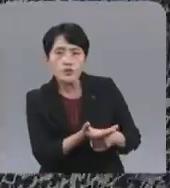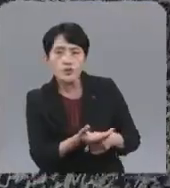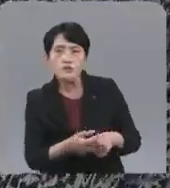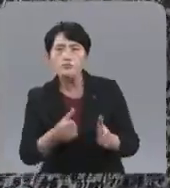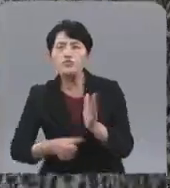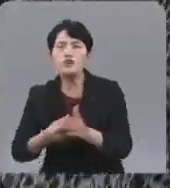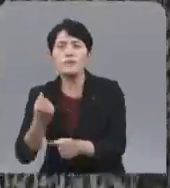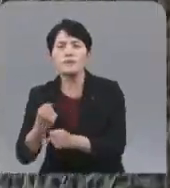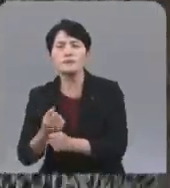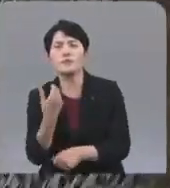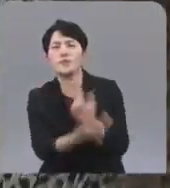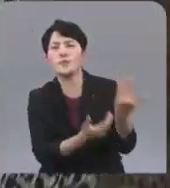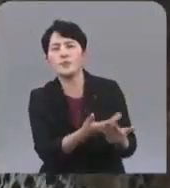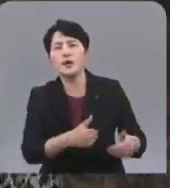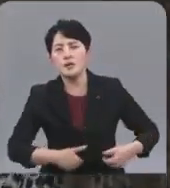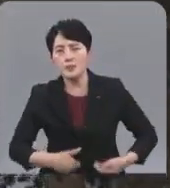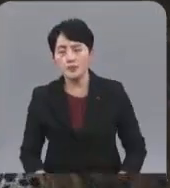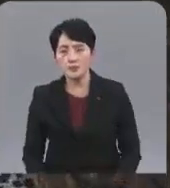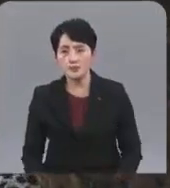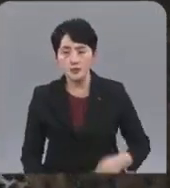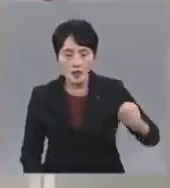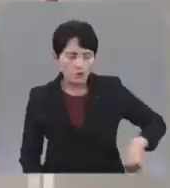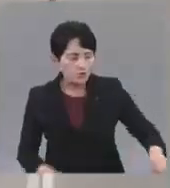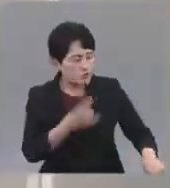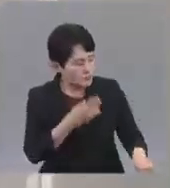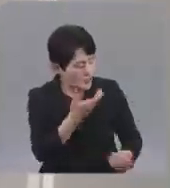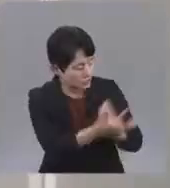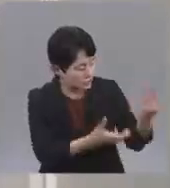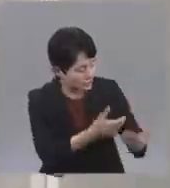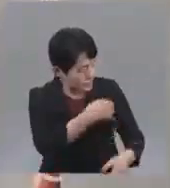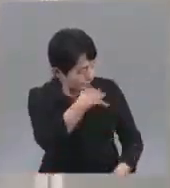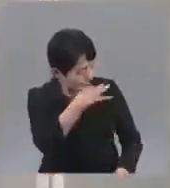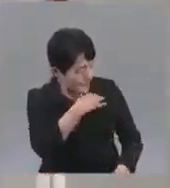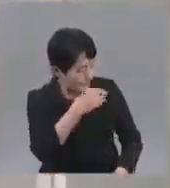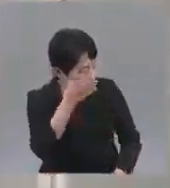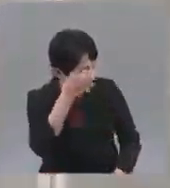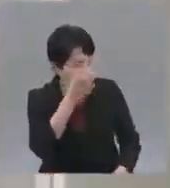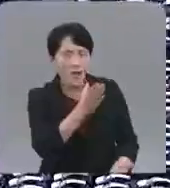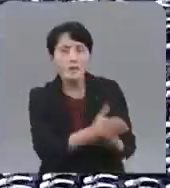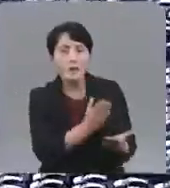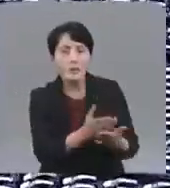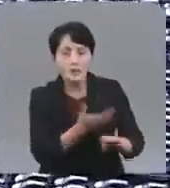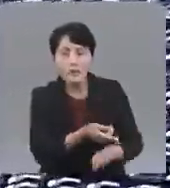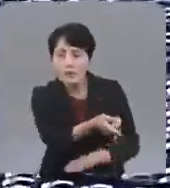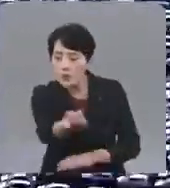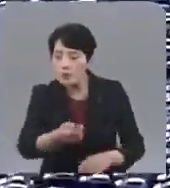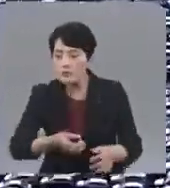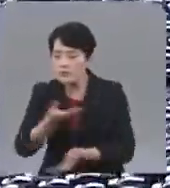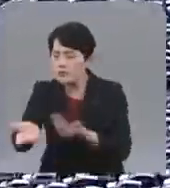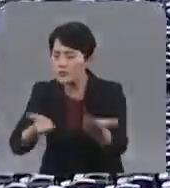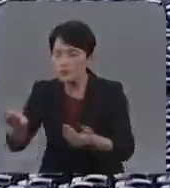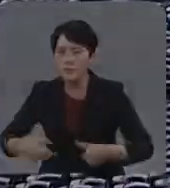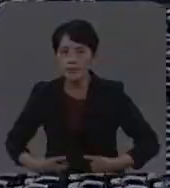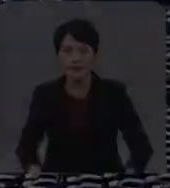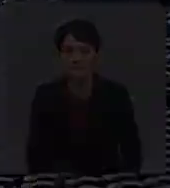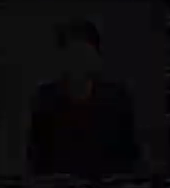matinclerc améliore sa structure d'exportation qui actuellement dépend encore trop de son pays voisin